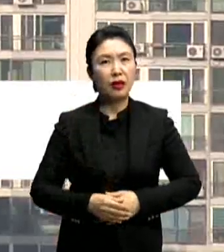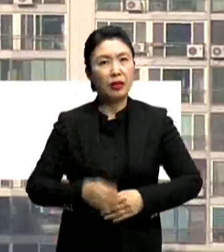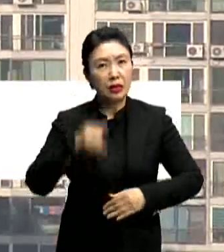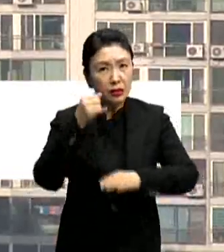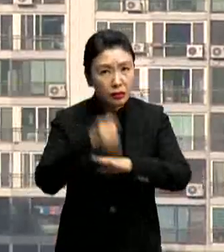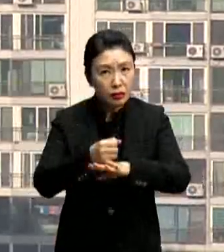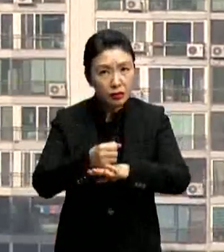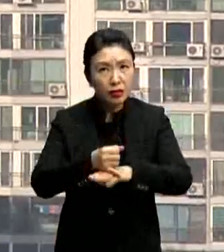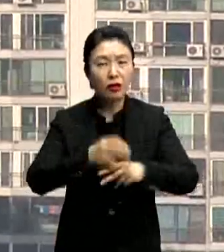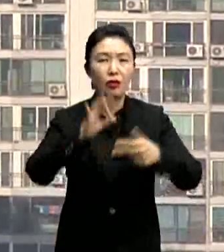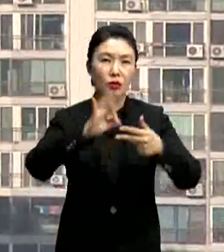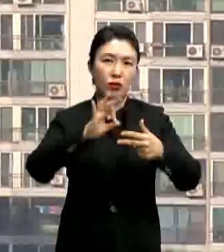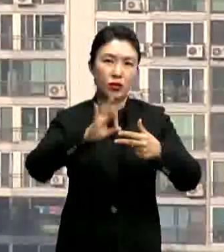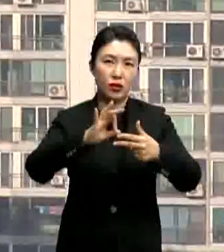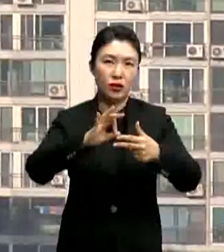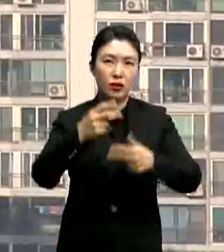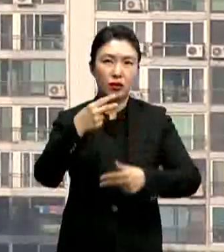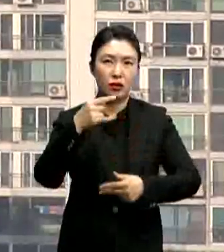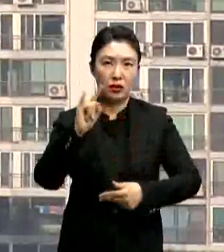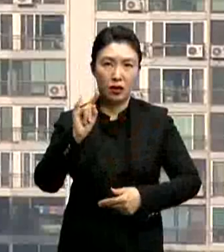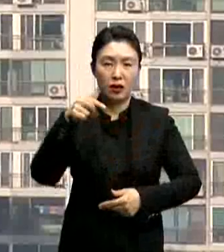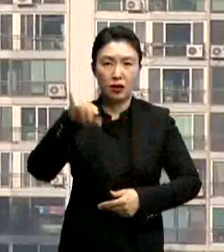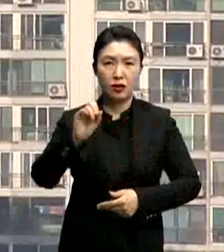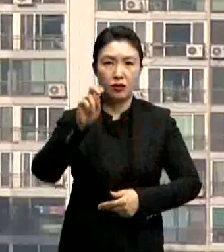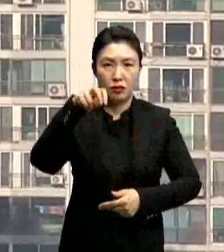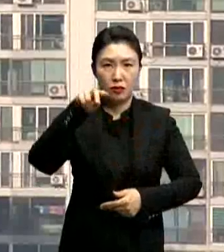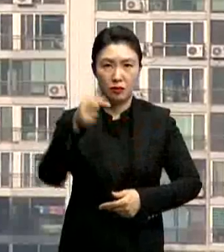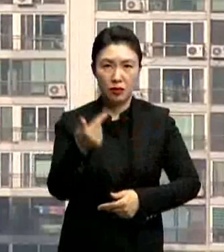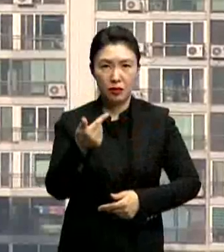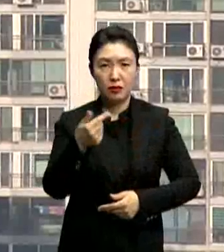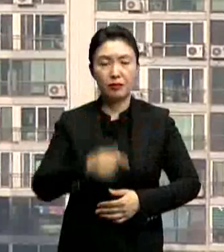대청리 임야로 일제곱미터당 278원입니다